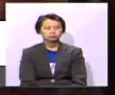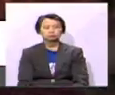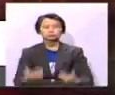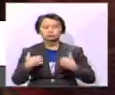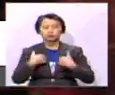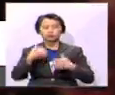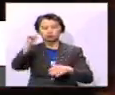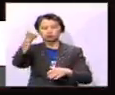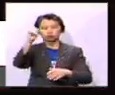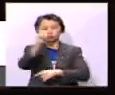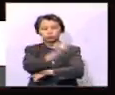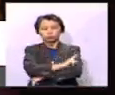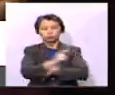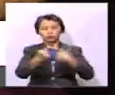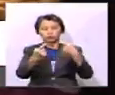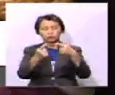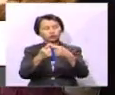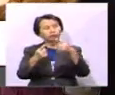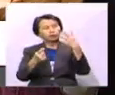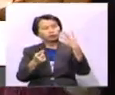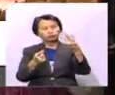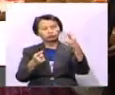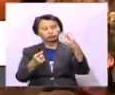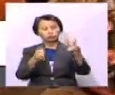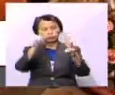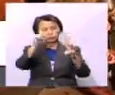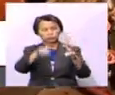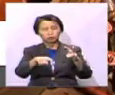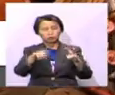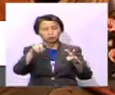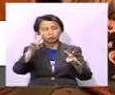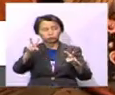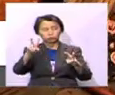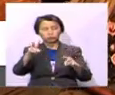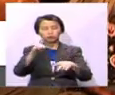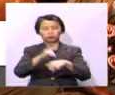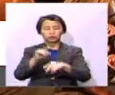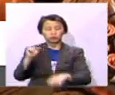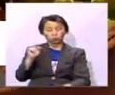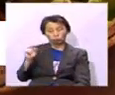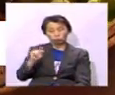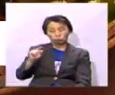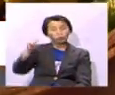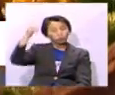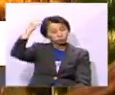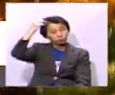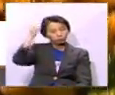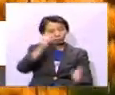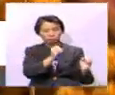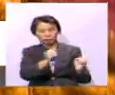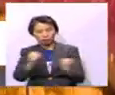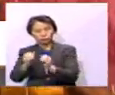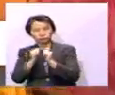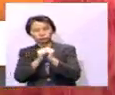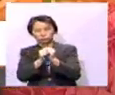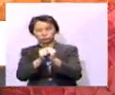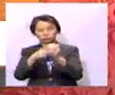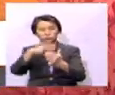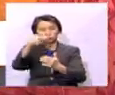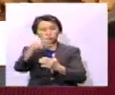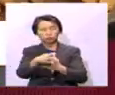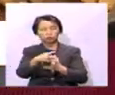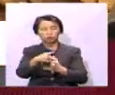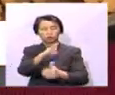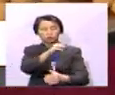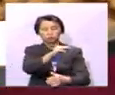Berlangsung selama 10 hari sehingga 17 Februari ini di Gombak, Selangor, MATAF 2018 dianjurkan secara bersama oleh projek Melaya Venture